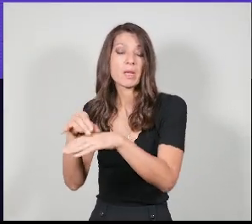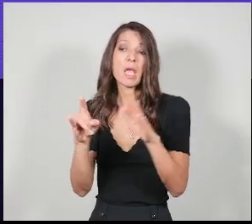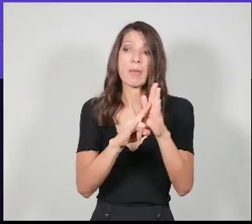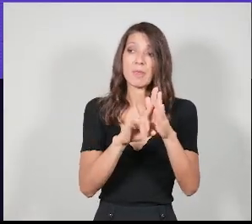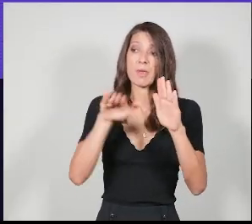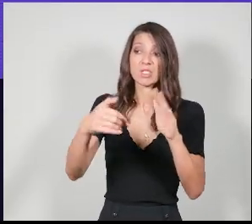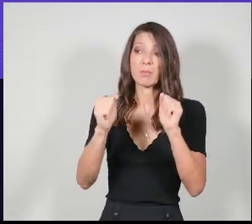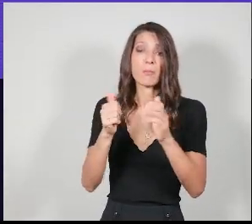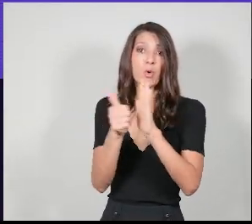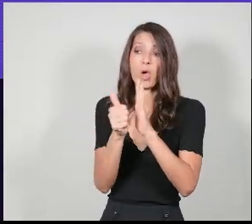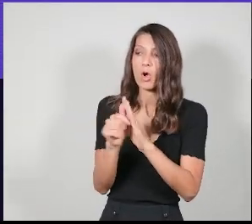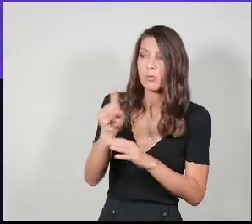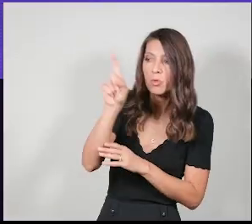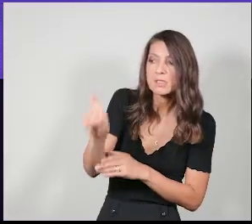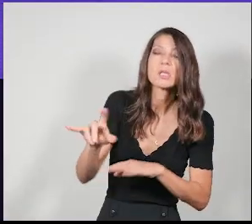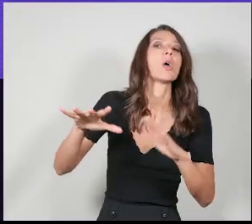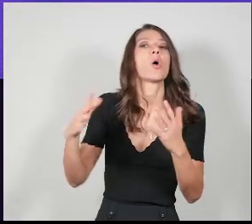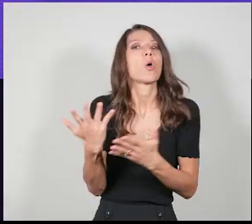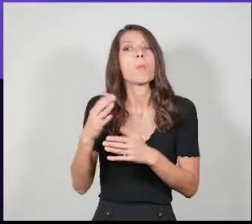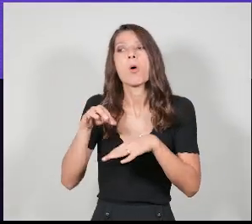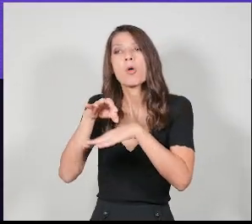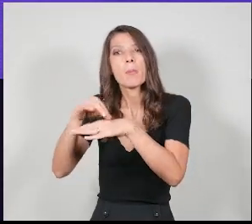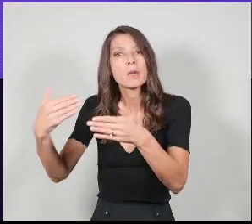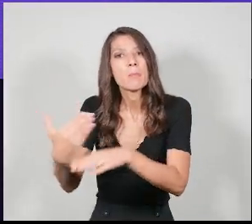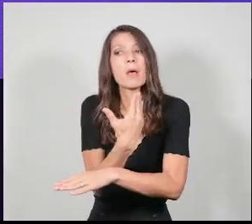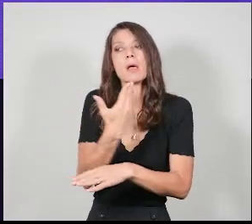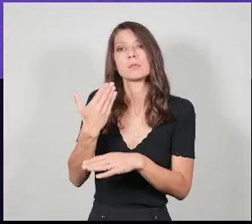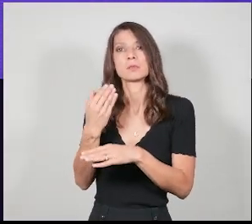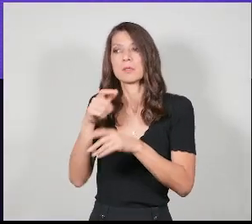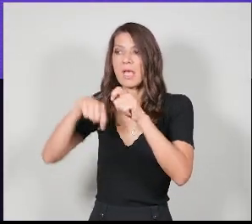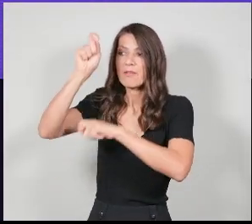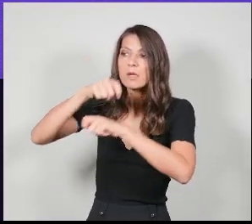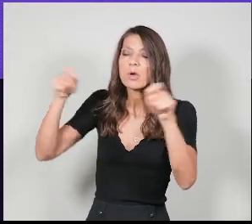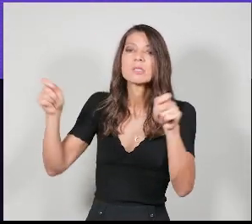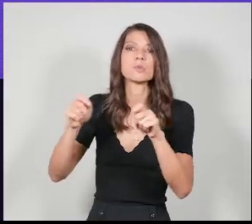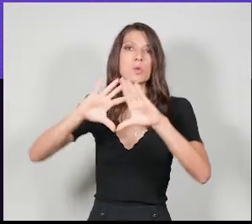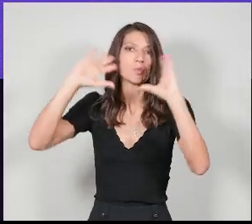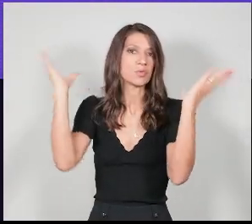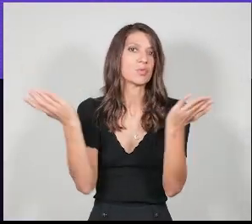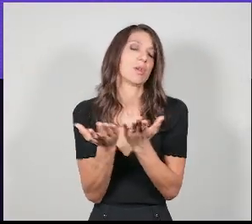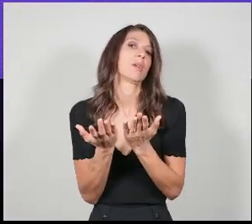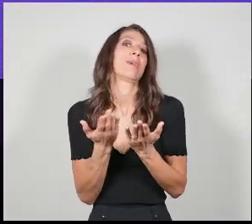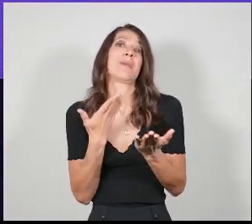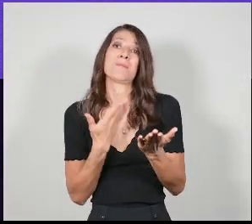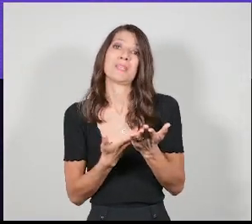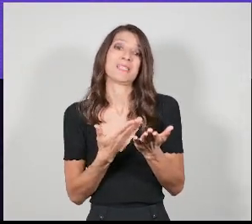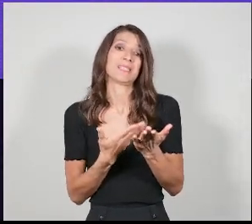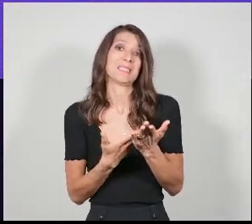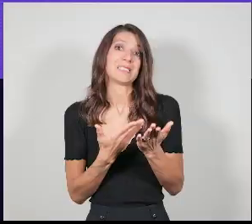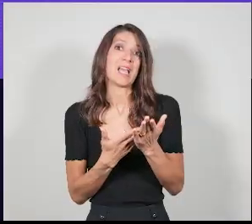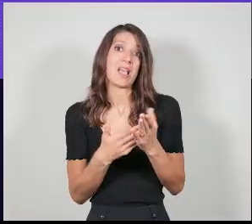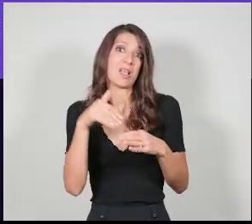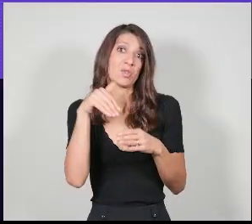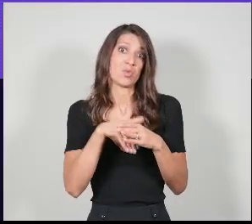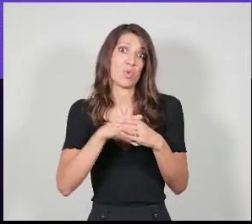besoins sont toujours là, est-ce qu'il y a des changements à opérer. Mais tout ça, ça nécessite, et c'est un peu l'objet du rapport, toutes les choses techniques qui